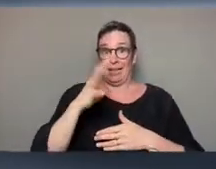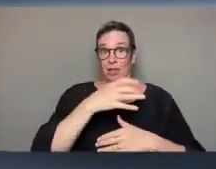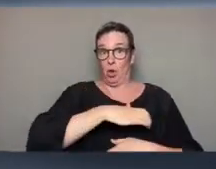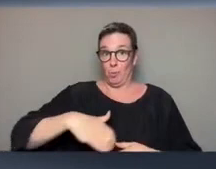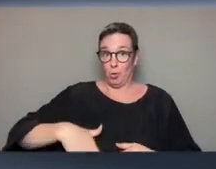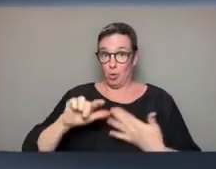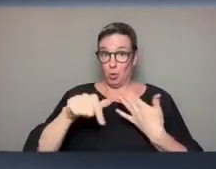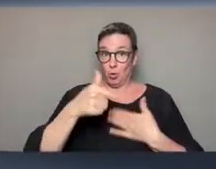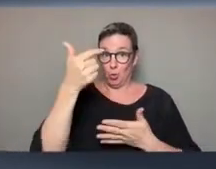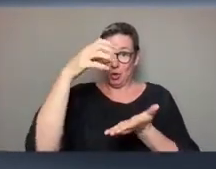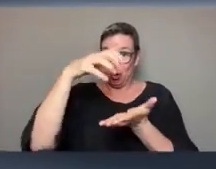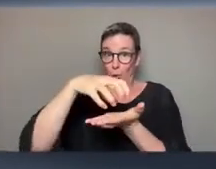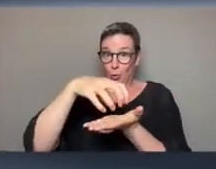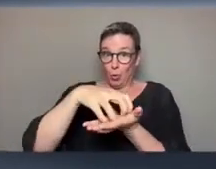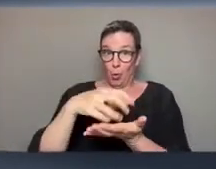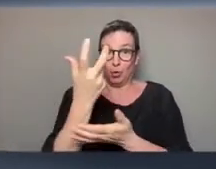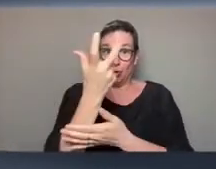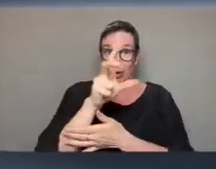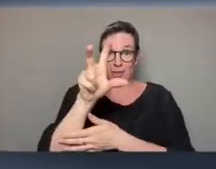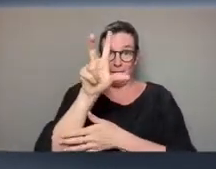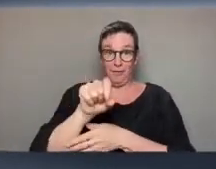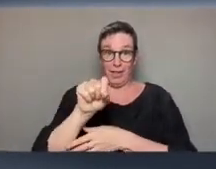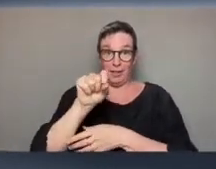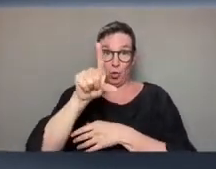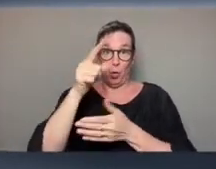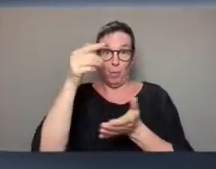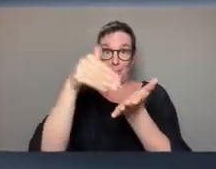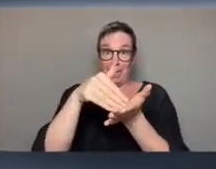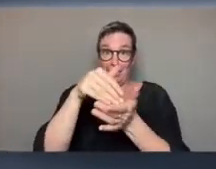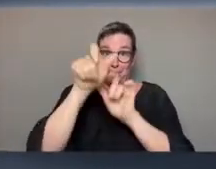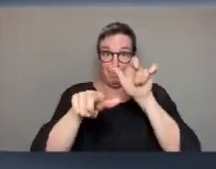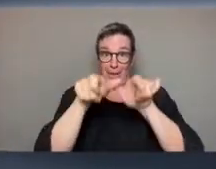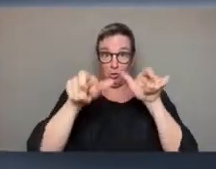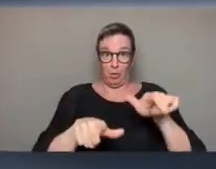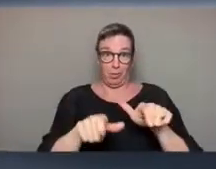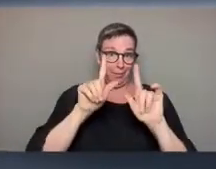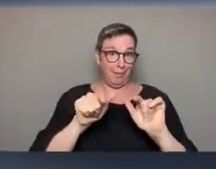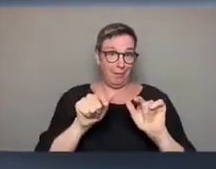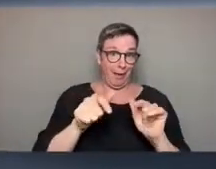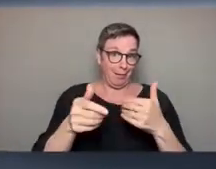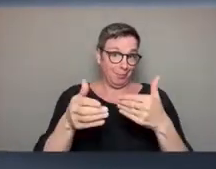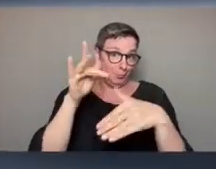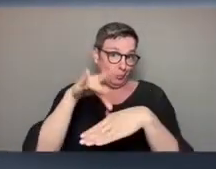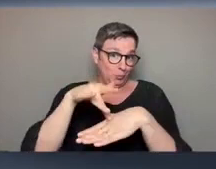cantons et 322 000 habitants.